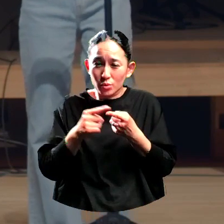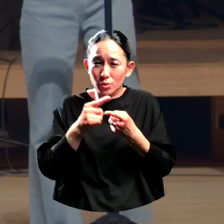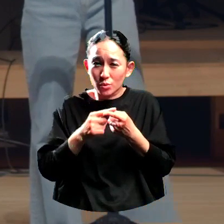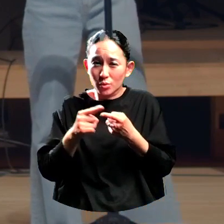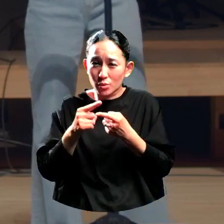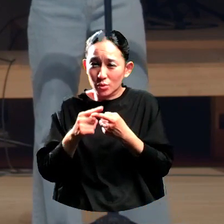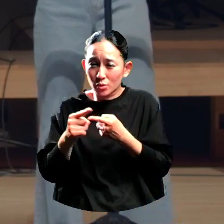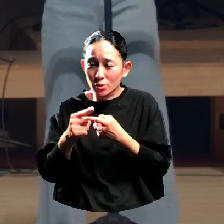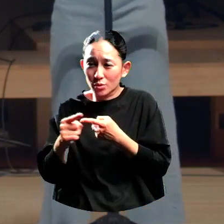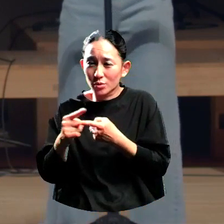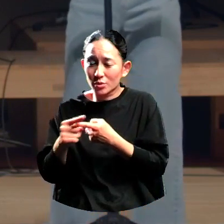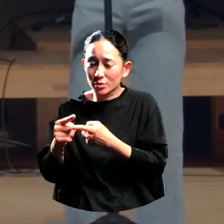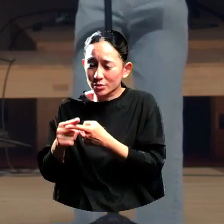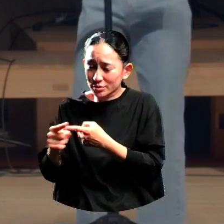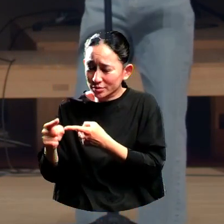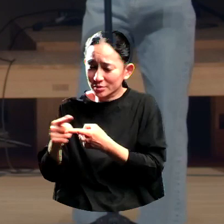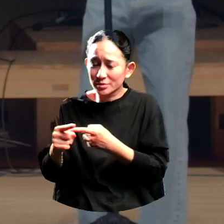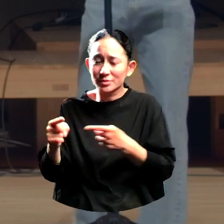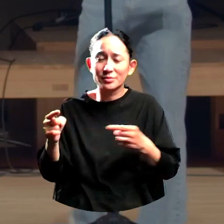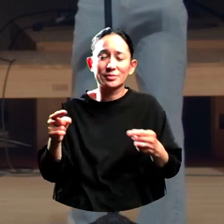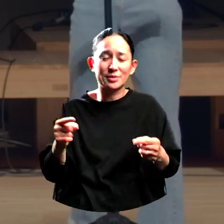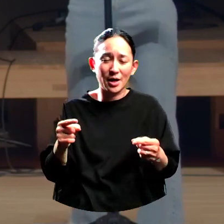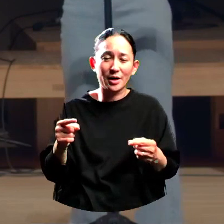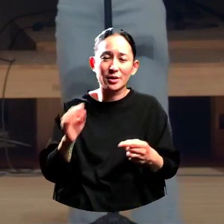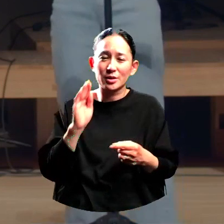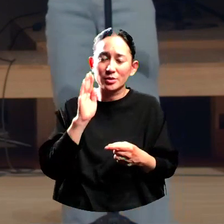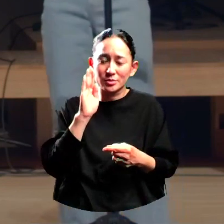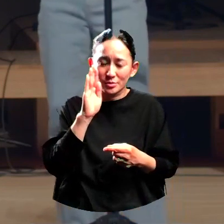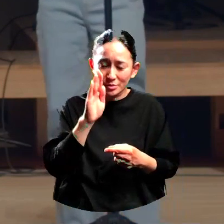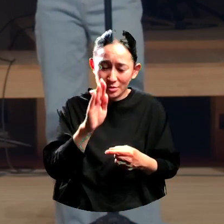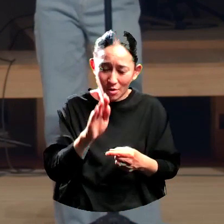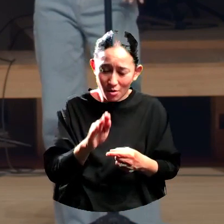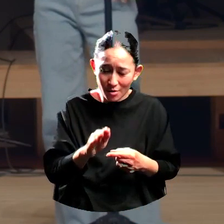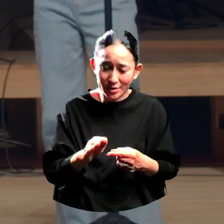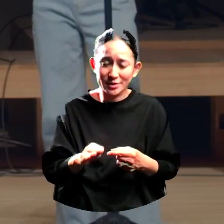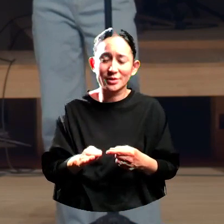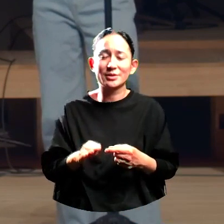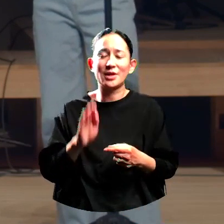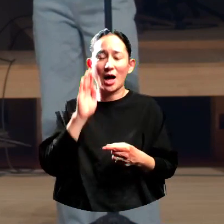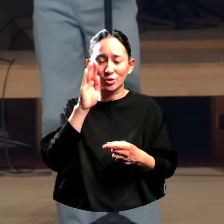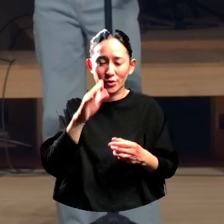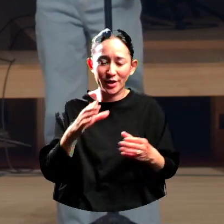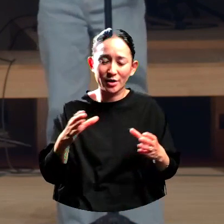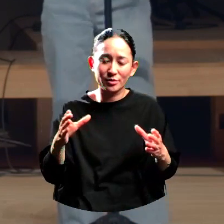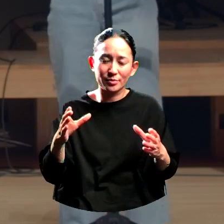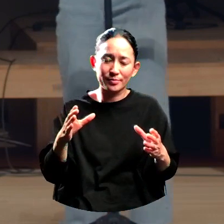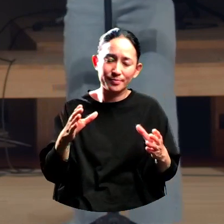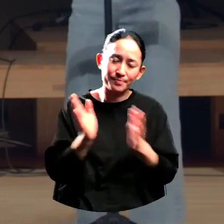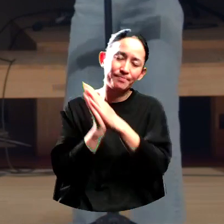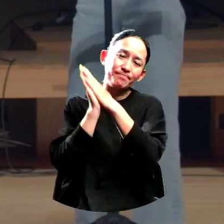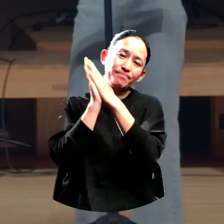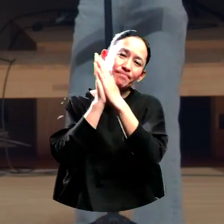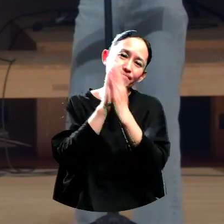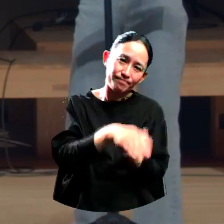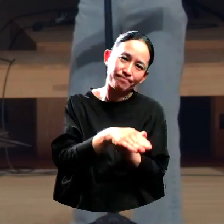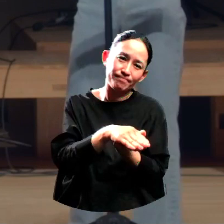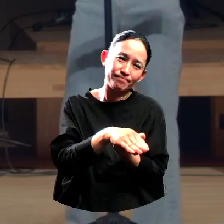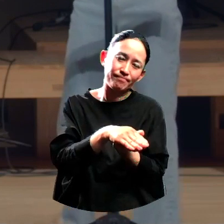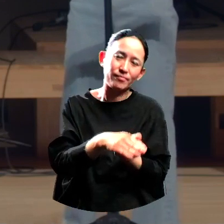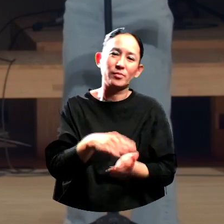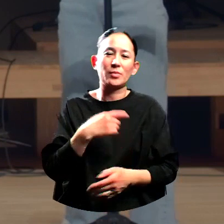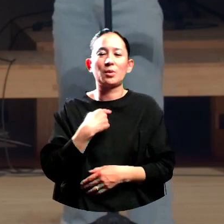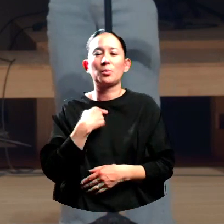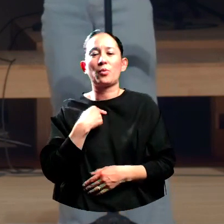を引き取られるんですね。 But eventually, it slowed down, and after a few minutes, it passed away. 一部始終を観察してました。 And I